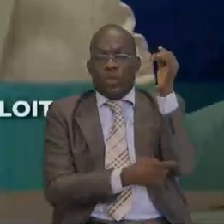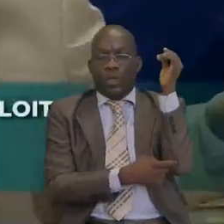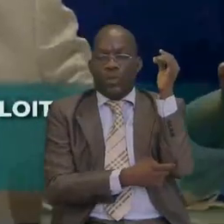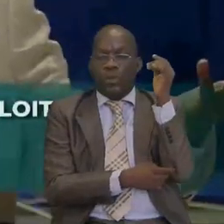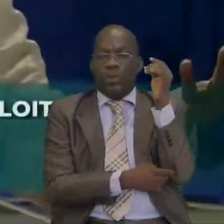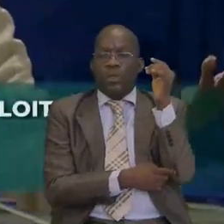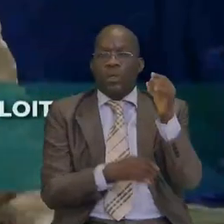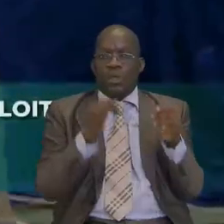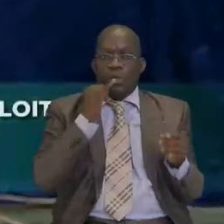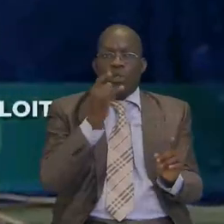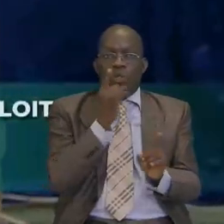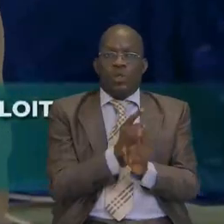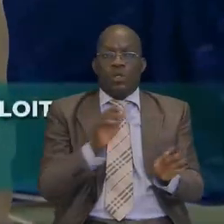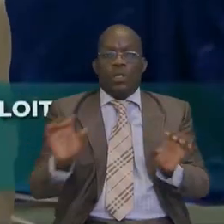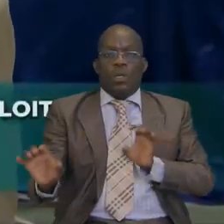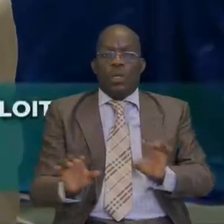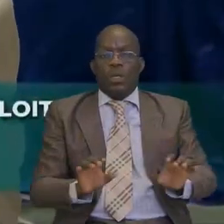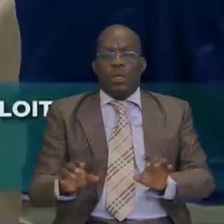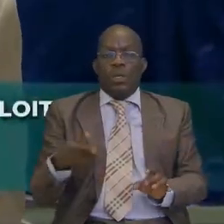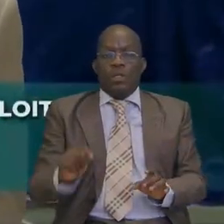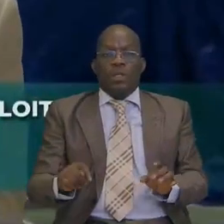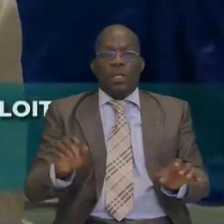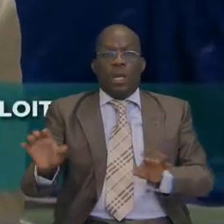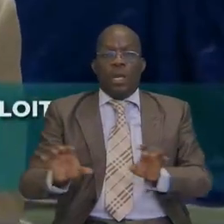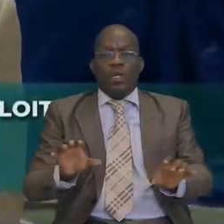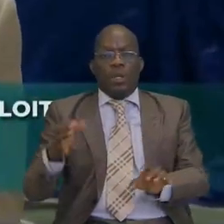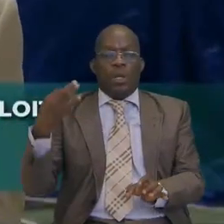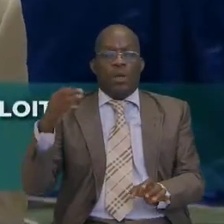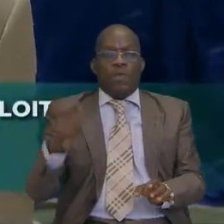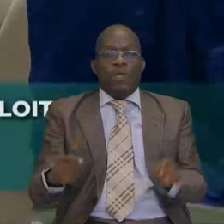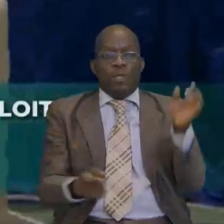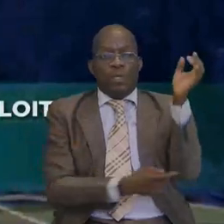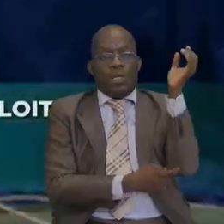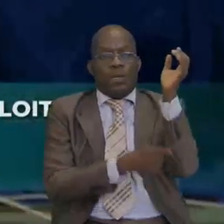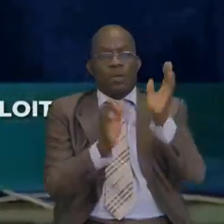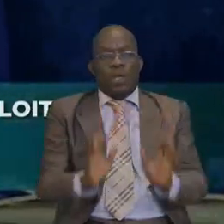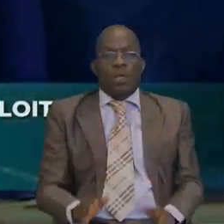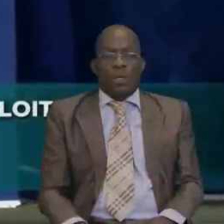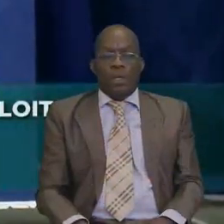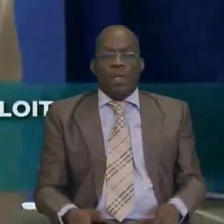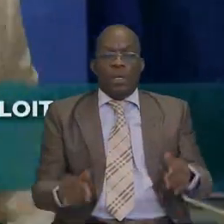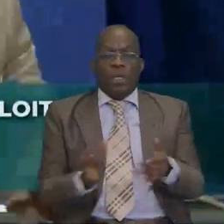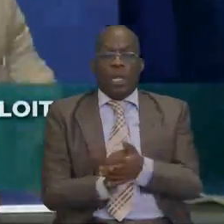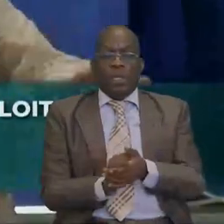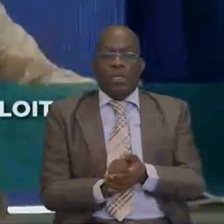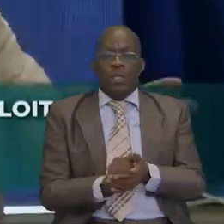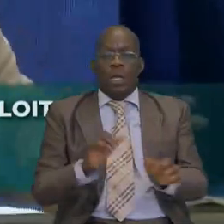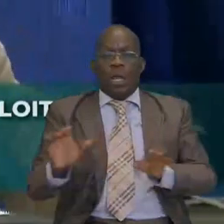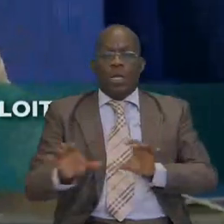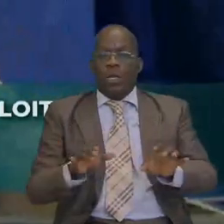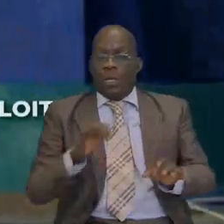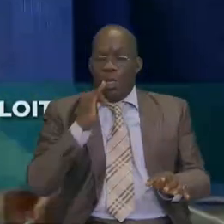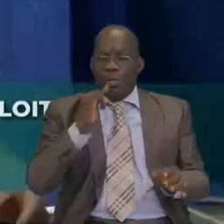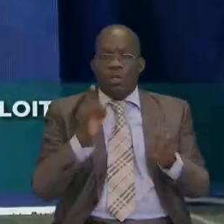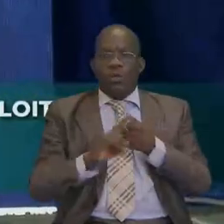La tentation, c'est un acte, l'action du tentateur. Et cette action,